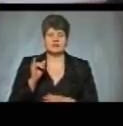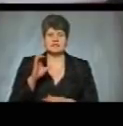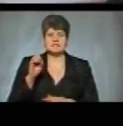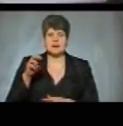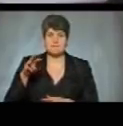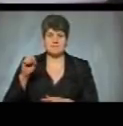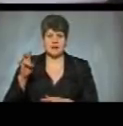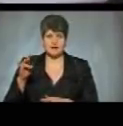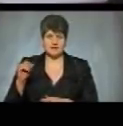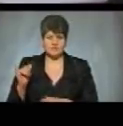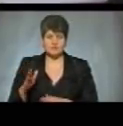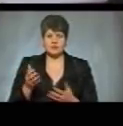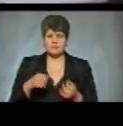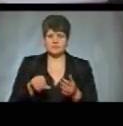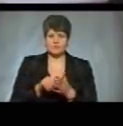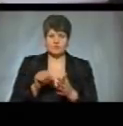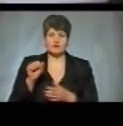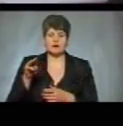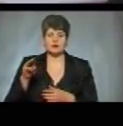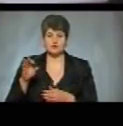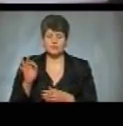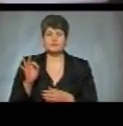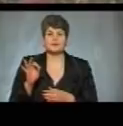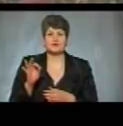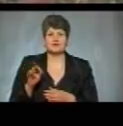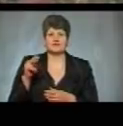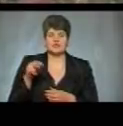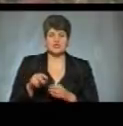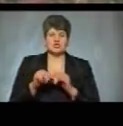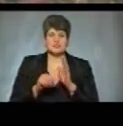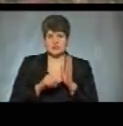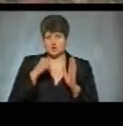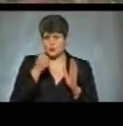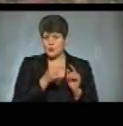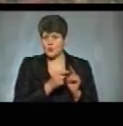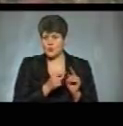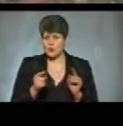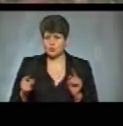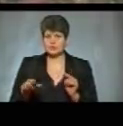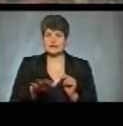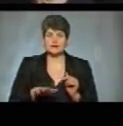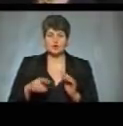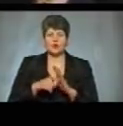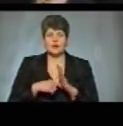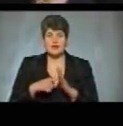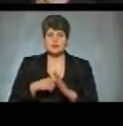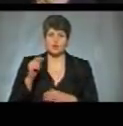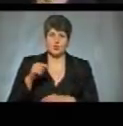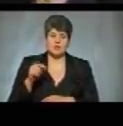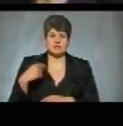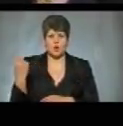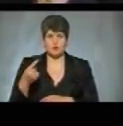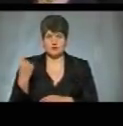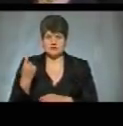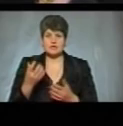Порохова Бучацького району брав участь в антитерористичній операції з 2016 року на територіях Донецької та Луганської